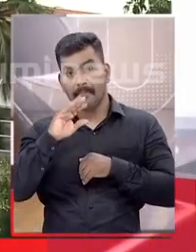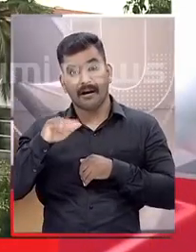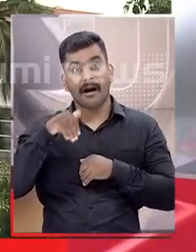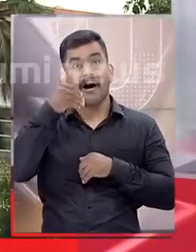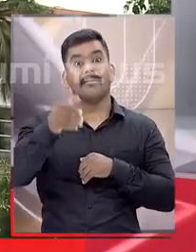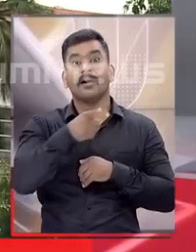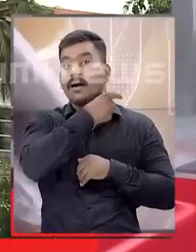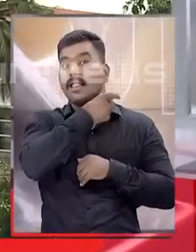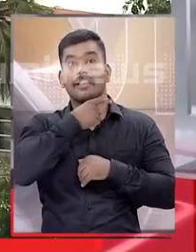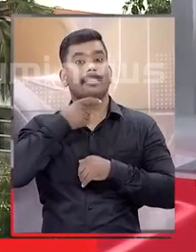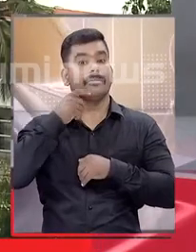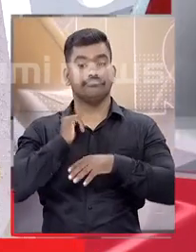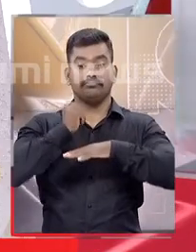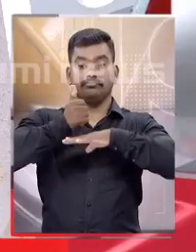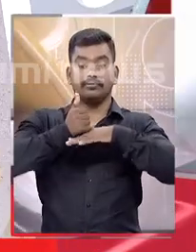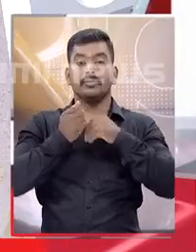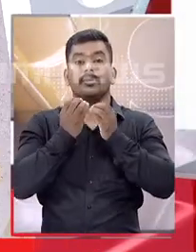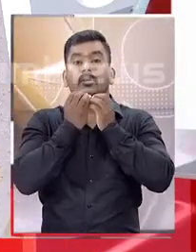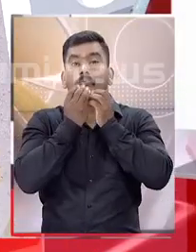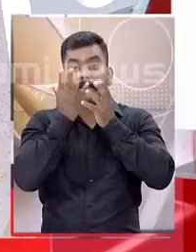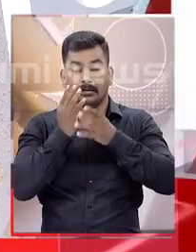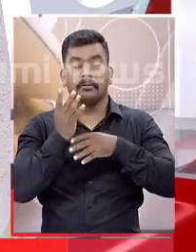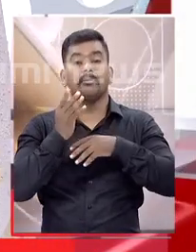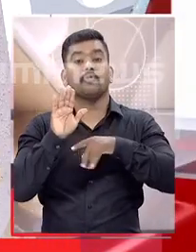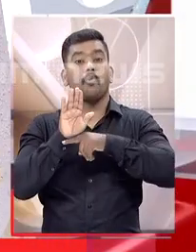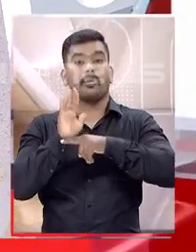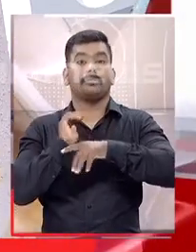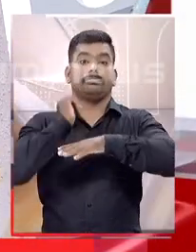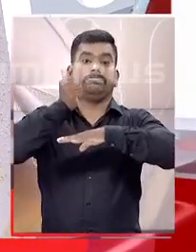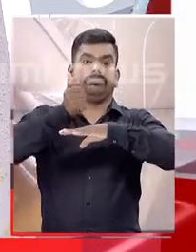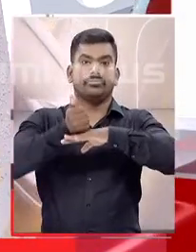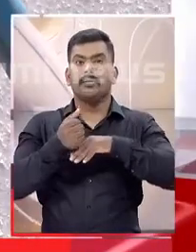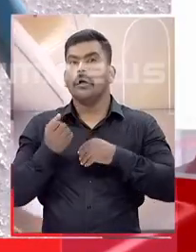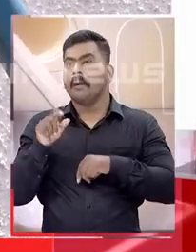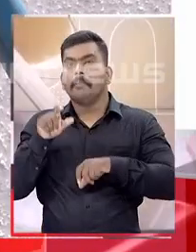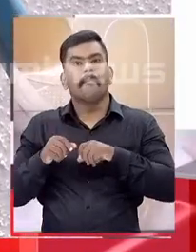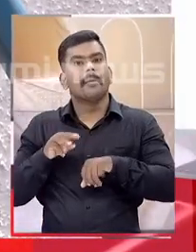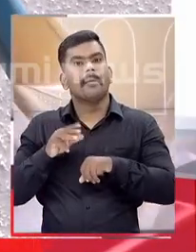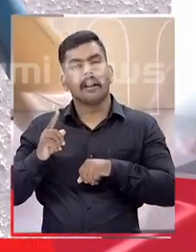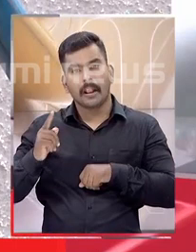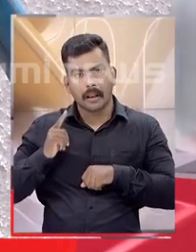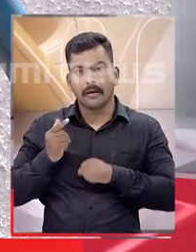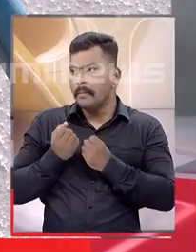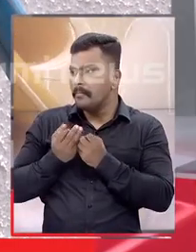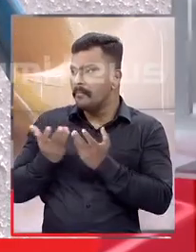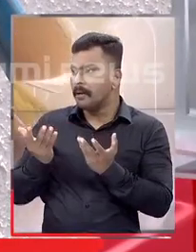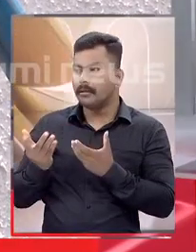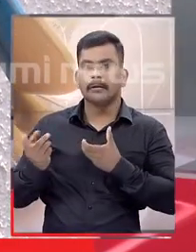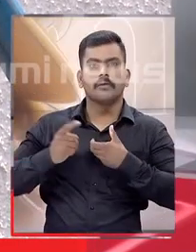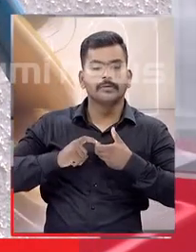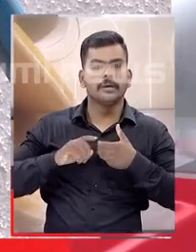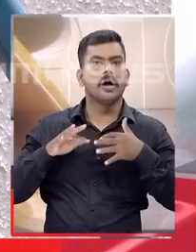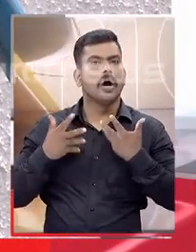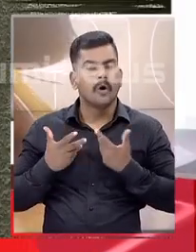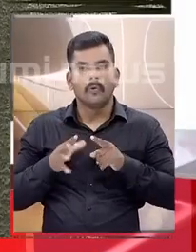മുന്നണി ഭരണ സംവിധാനമായി. അപ്പോൾ ഘടകകക്ഷികളുടെ എണ്ണം കൂടി, ഘടകകക്ഷികളുടെ നേതാക്കന്മാർ പലരും അസംബ്ലി വരാൻ പറ്റാതെ വരുന്നു, അല്ലെങ്കിൽ